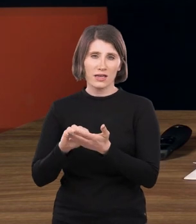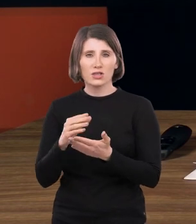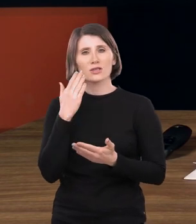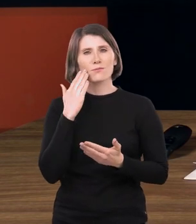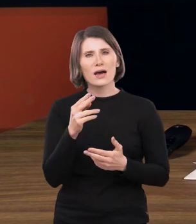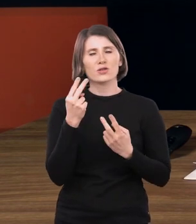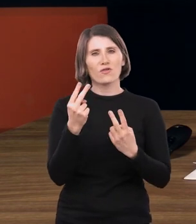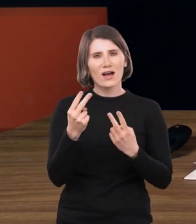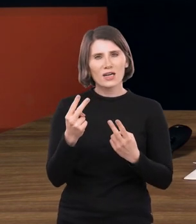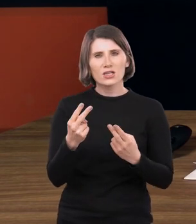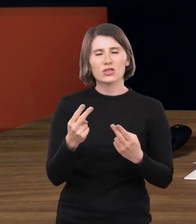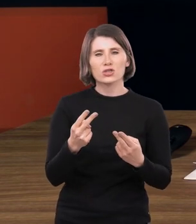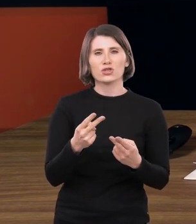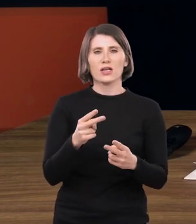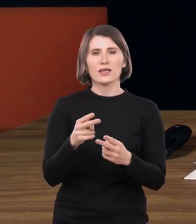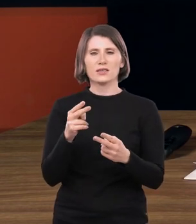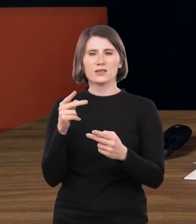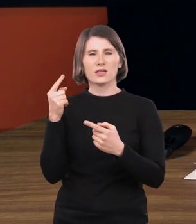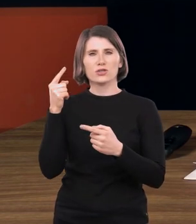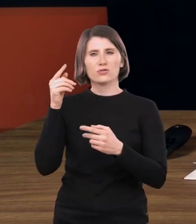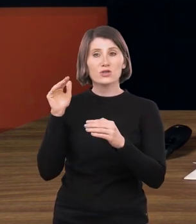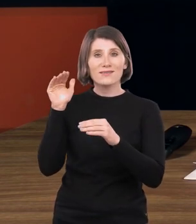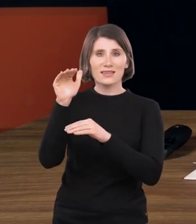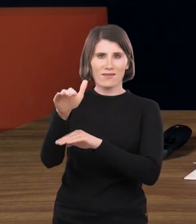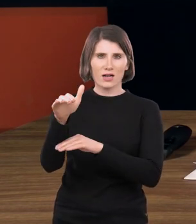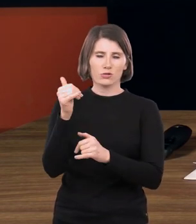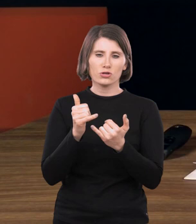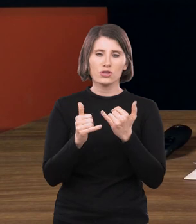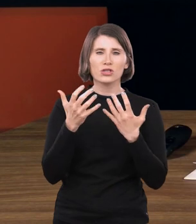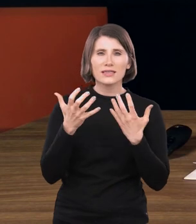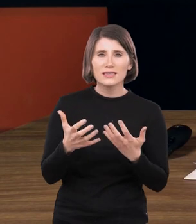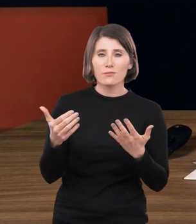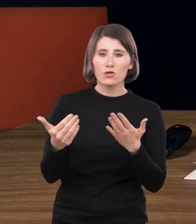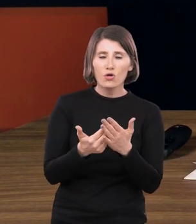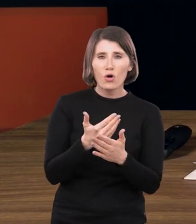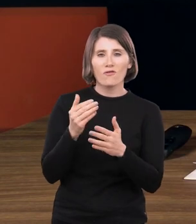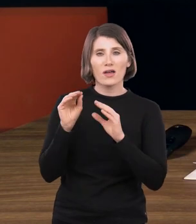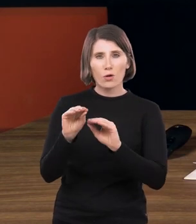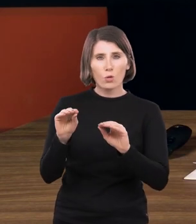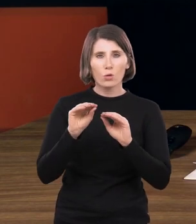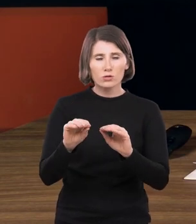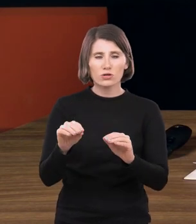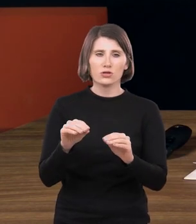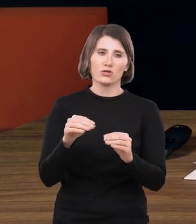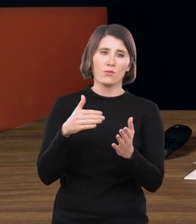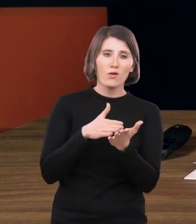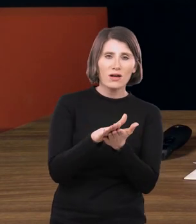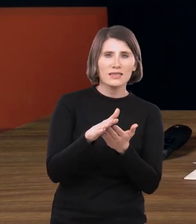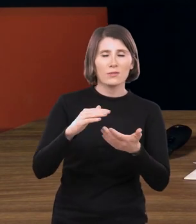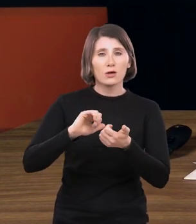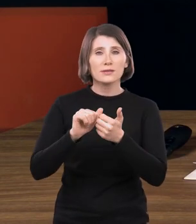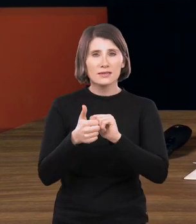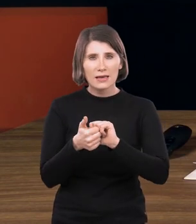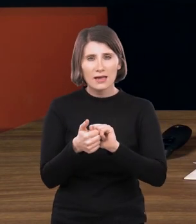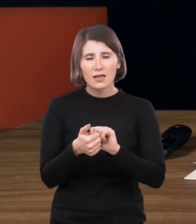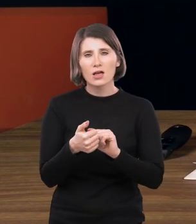i przewidywalność. Jeśli chcemy wprowadzić jakąś czynność, jeśli chcemy wprowadzić jakąś zmianę, to spróbujmy dziecko do tego